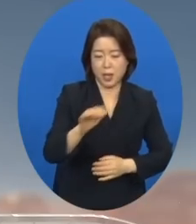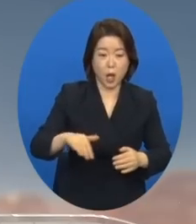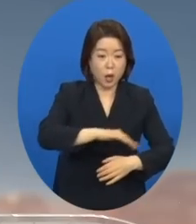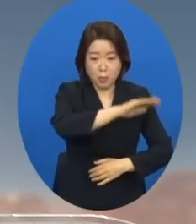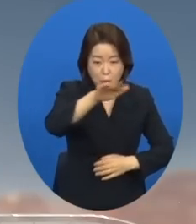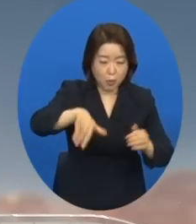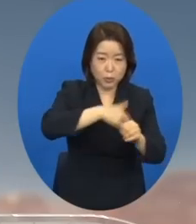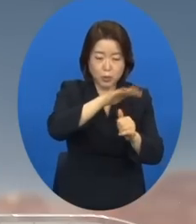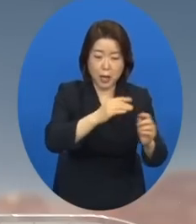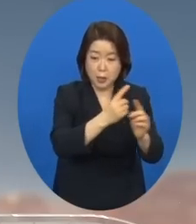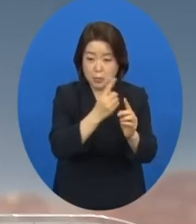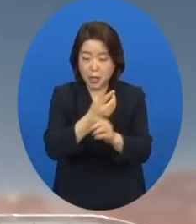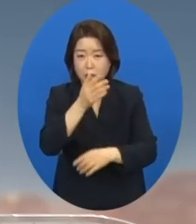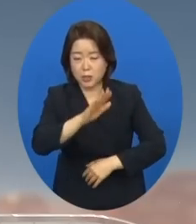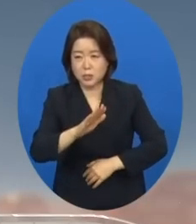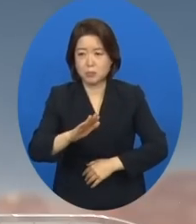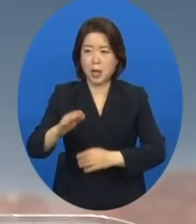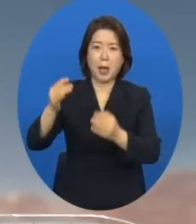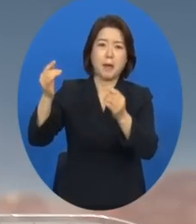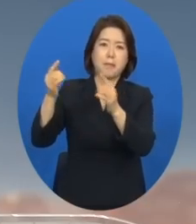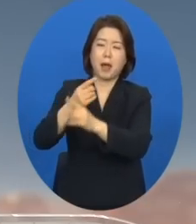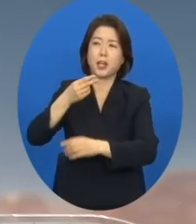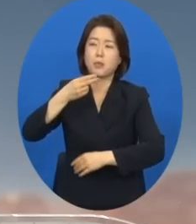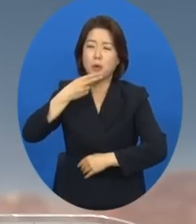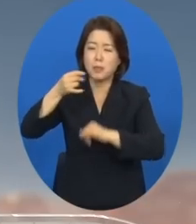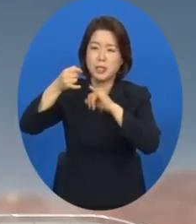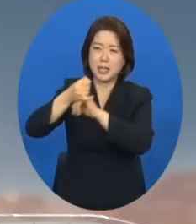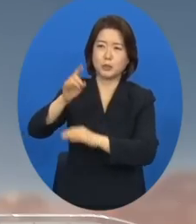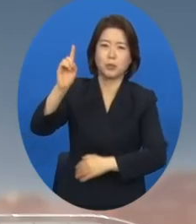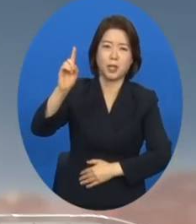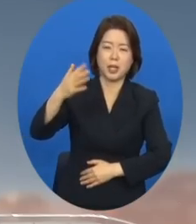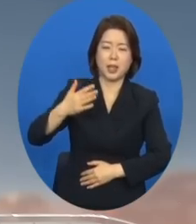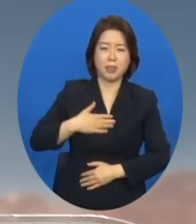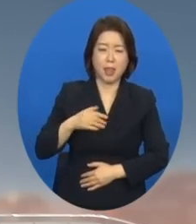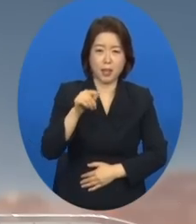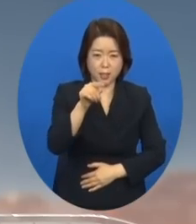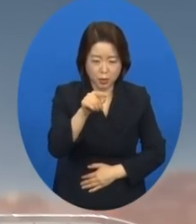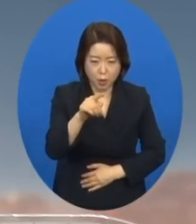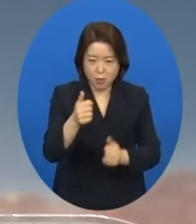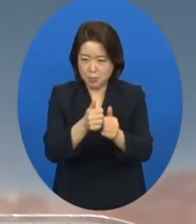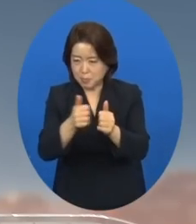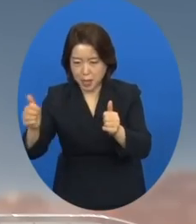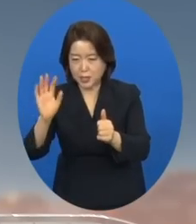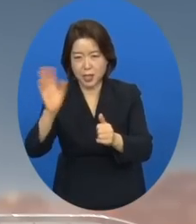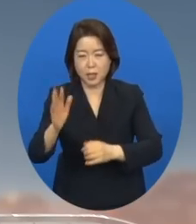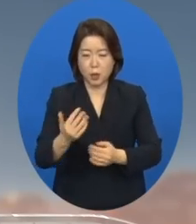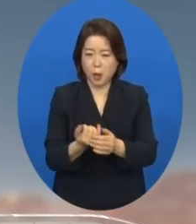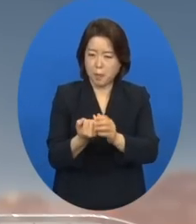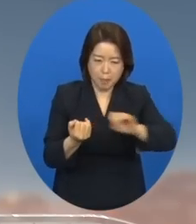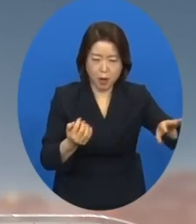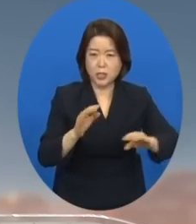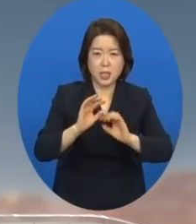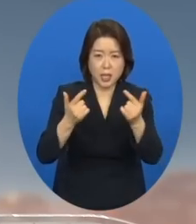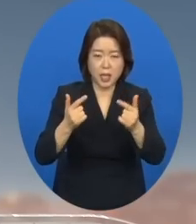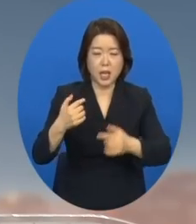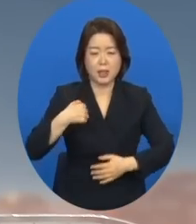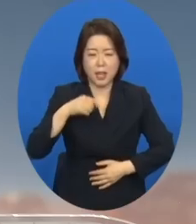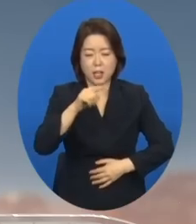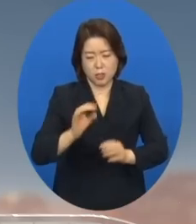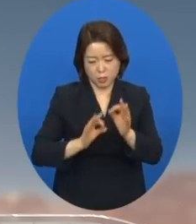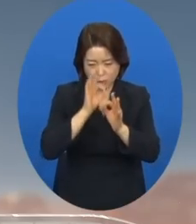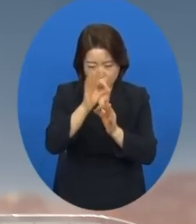변하지만 변하지 않는 약속 하나 내가 너를 떠나지 아니하고 버리지 아니하고 영원히 너와 함께 할